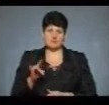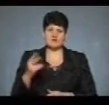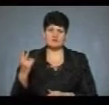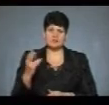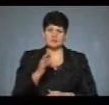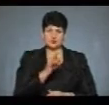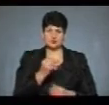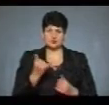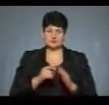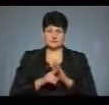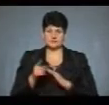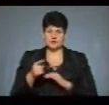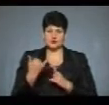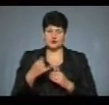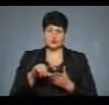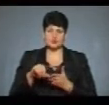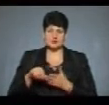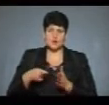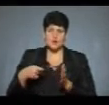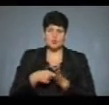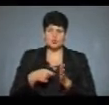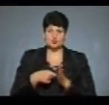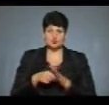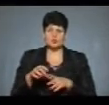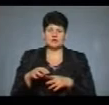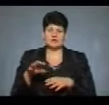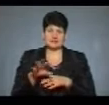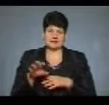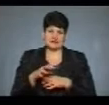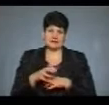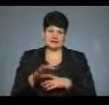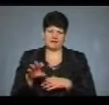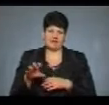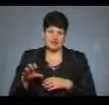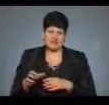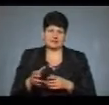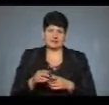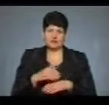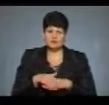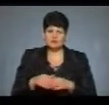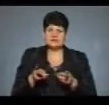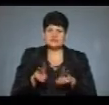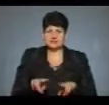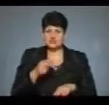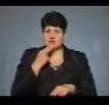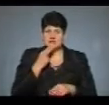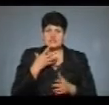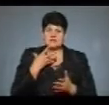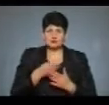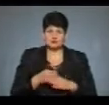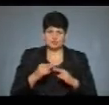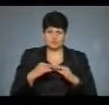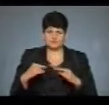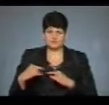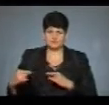у Тернополі. Сьогодні його учасники годують тварин на вулиці залишками їжі з власного столу, розповіла ініціаторка акції